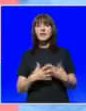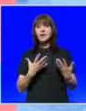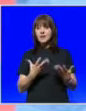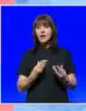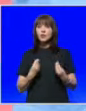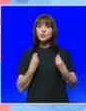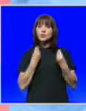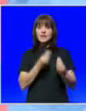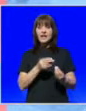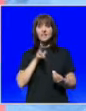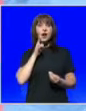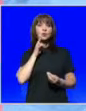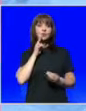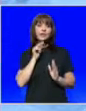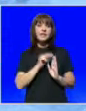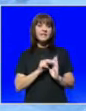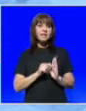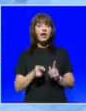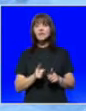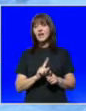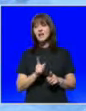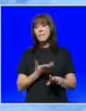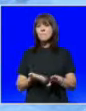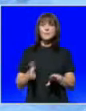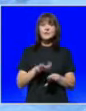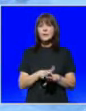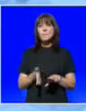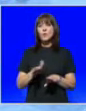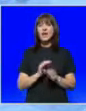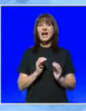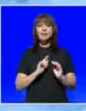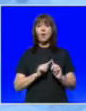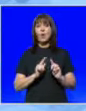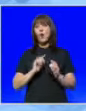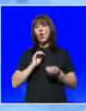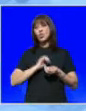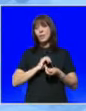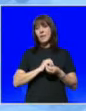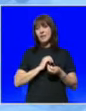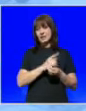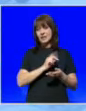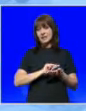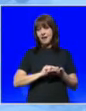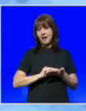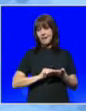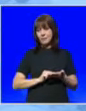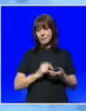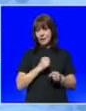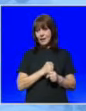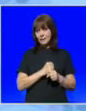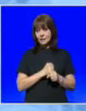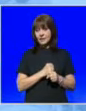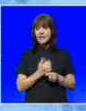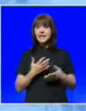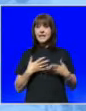от учителя. Това не се припокрива изцяло с домашната работа като елемент от класно-урочната система. Не искаме